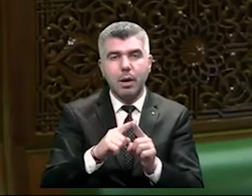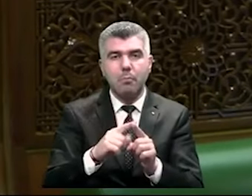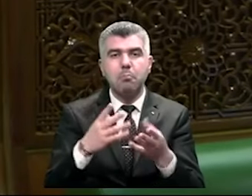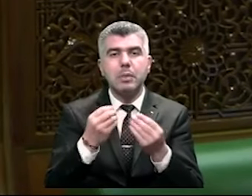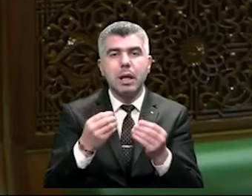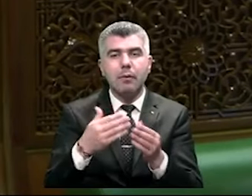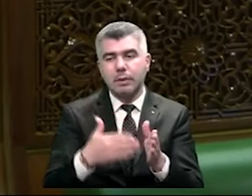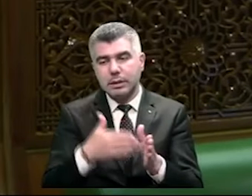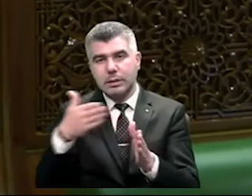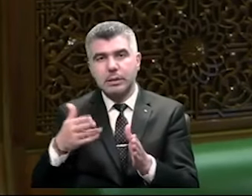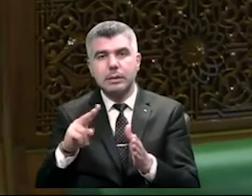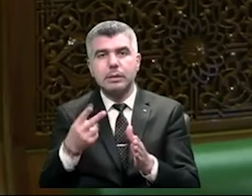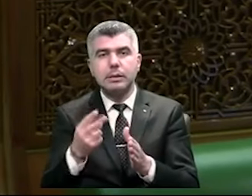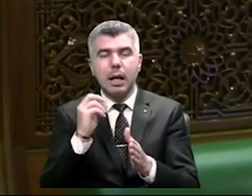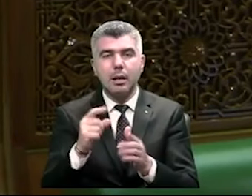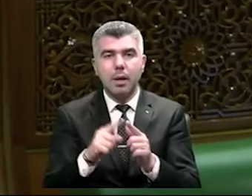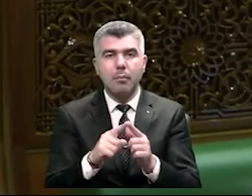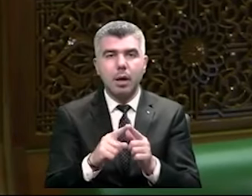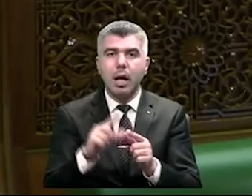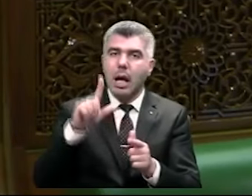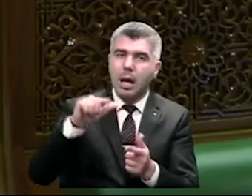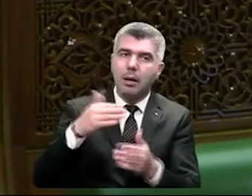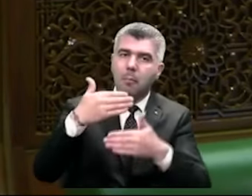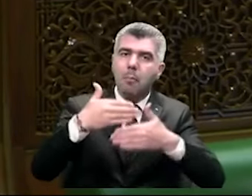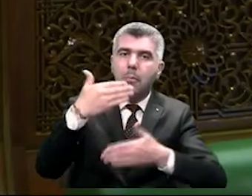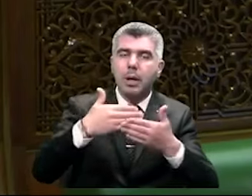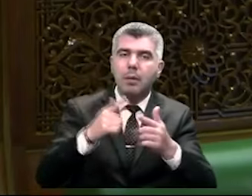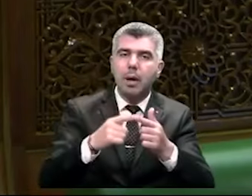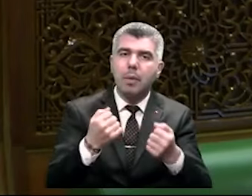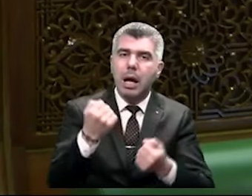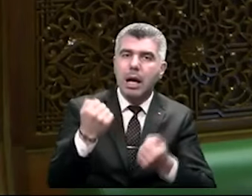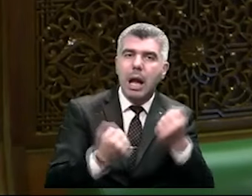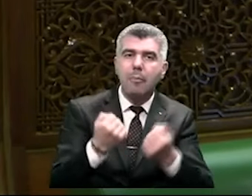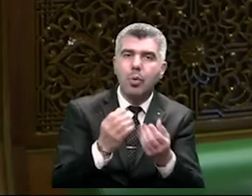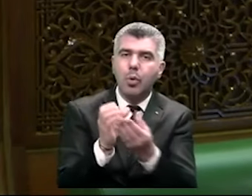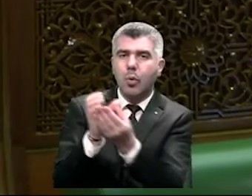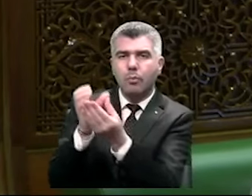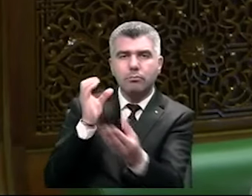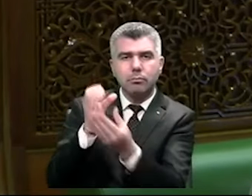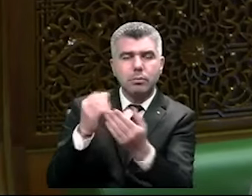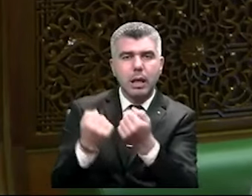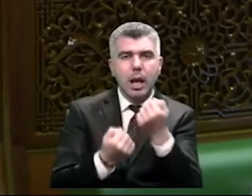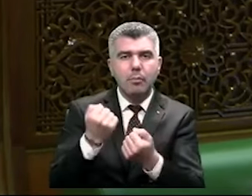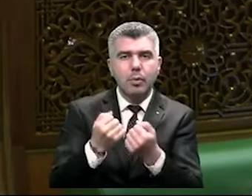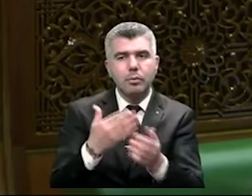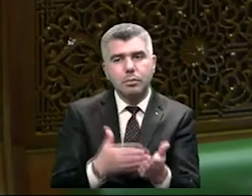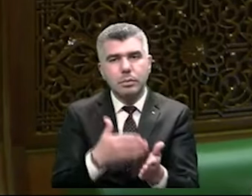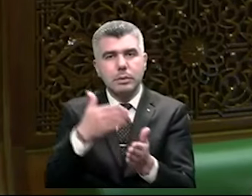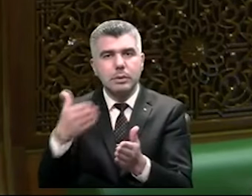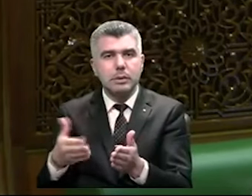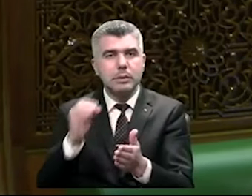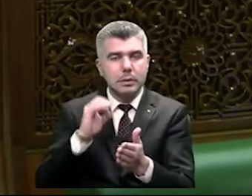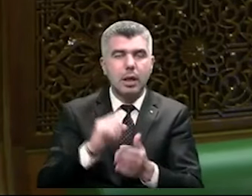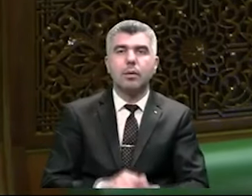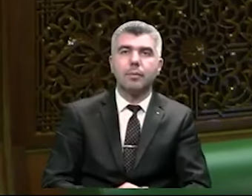الطريق فخص بع المحطات الاستراحات تكون تما باش دوك الحافلات الكبار ولا اللي كيوقع لهم حوادث يخرجوا على الجانب